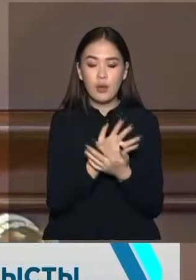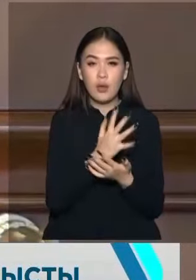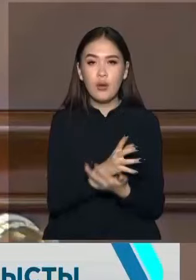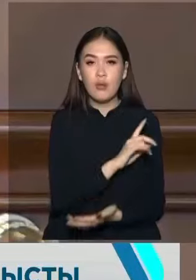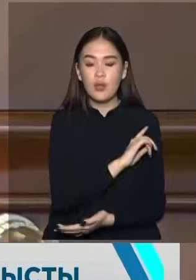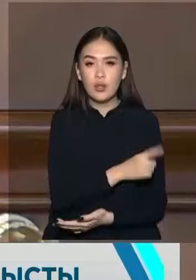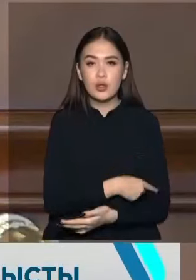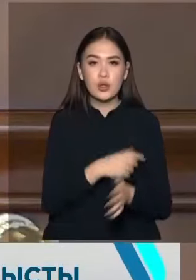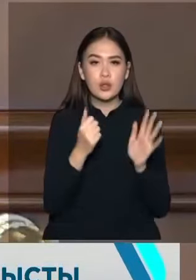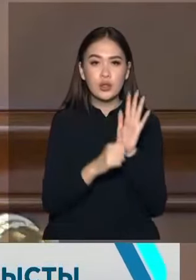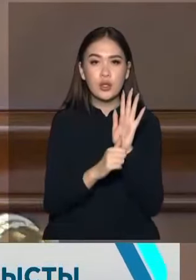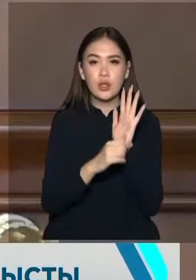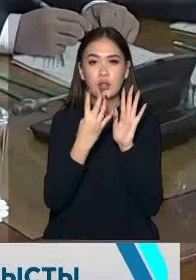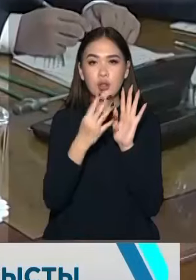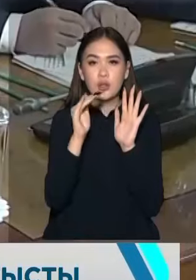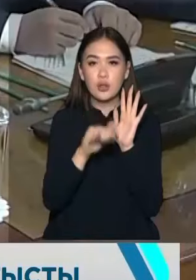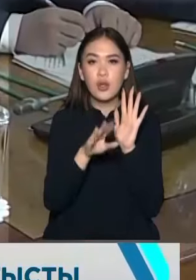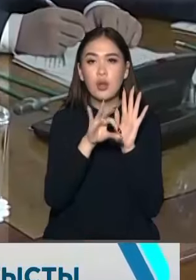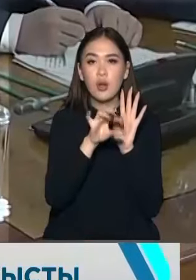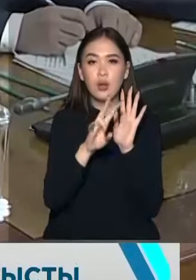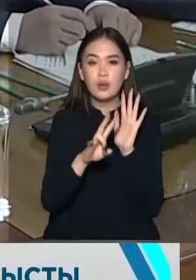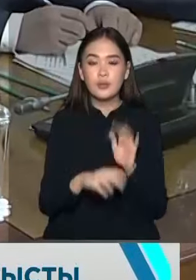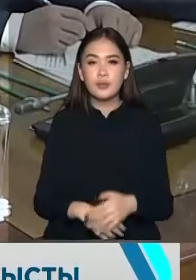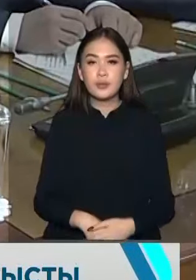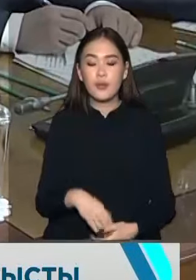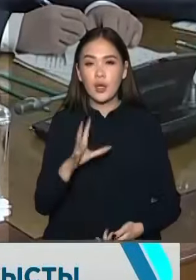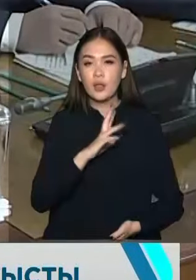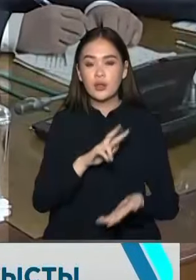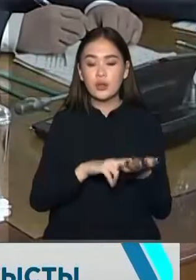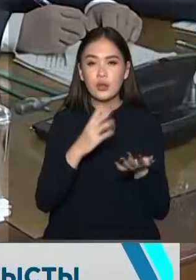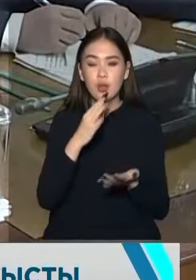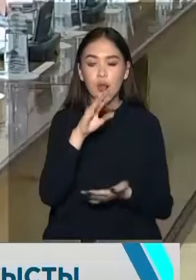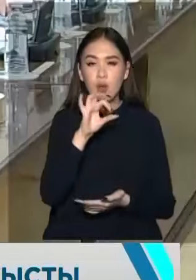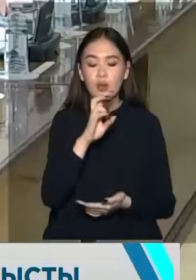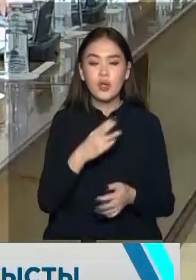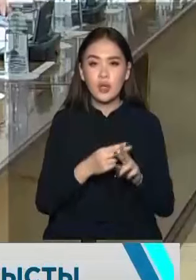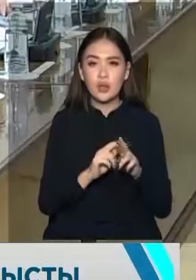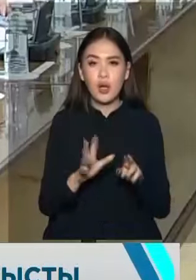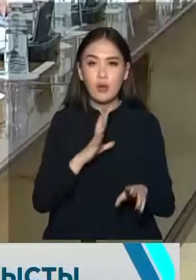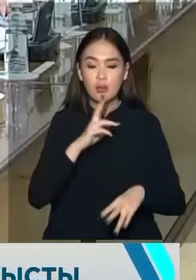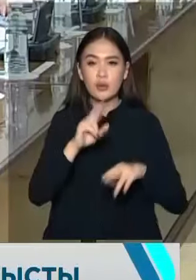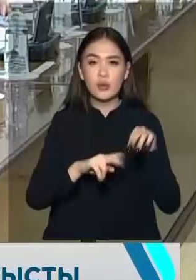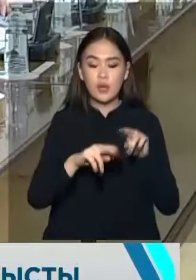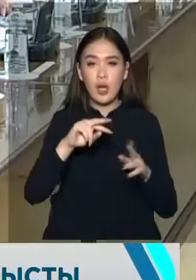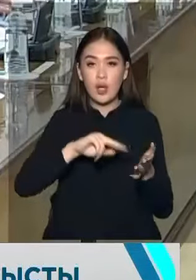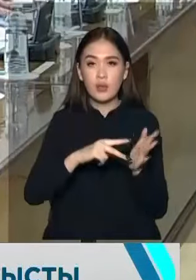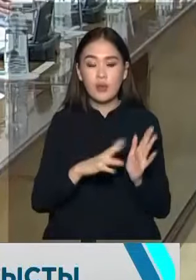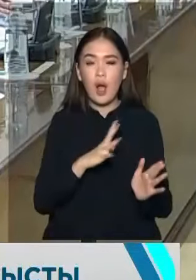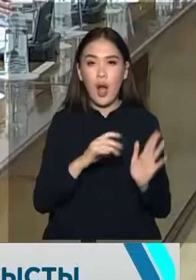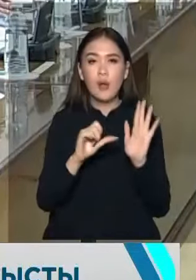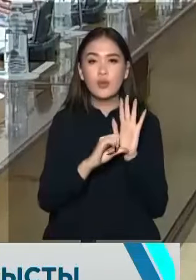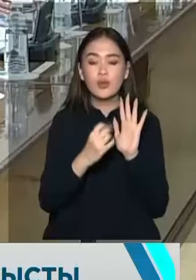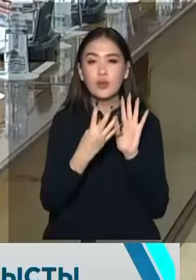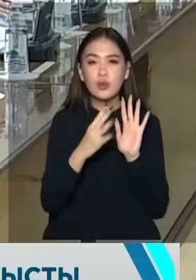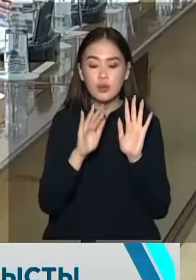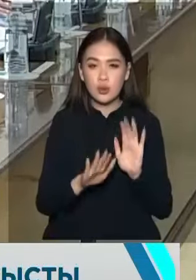на 64 тысячи тонн. Былтыр 83 мың тонна өнім сақтайтын қойма салу жоспарланғанымен оның 64 мыңы